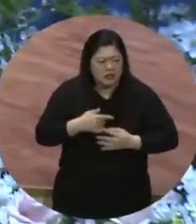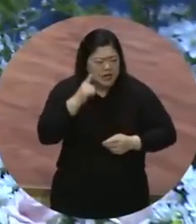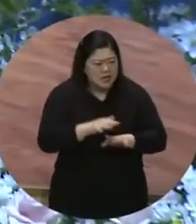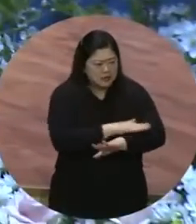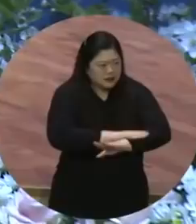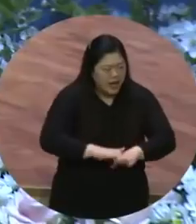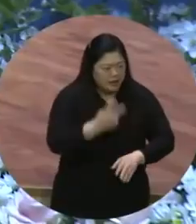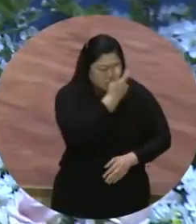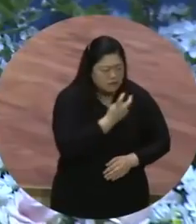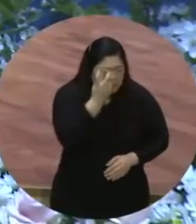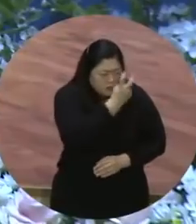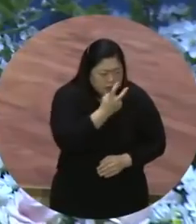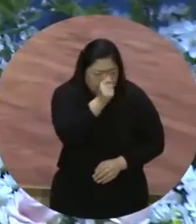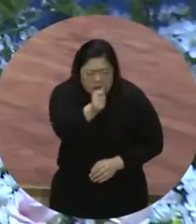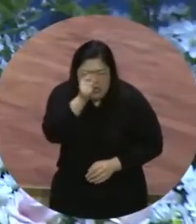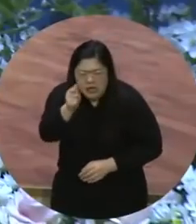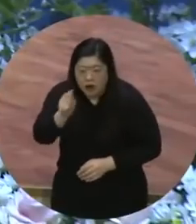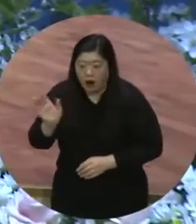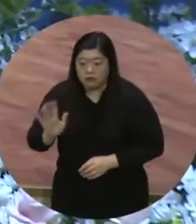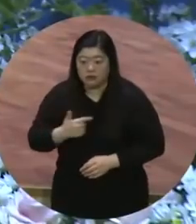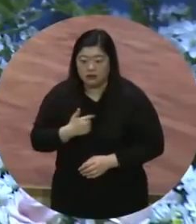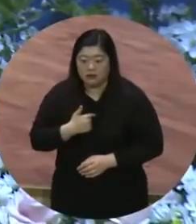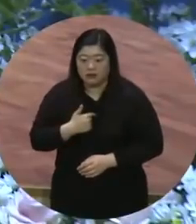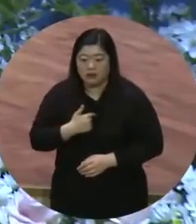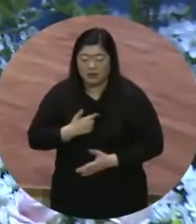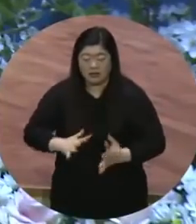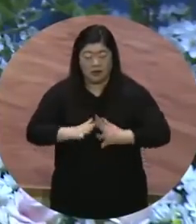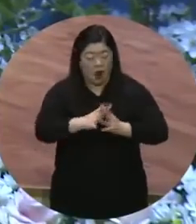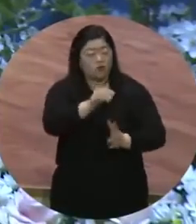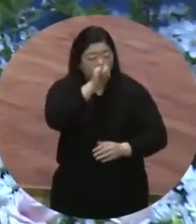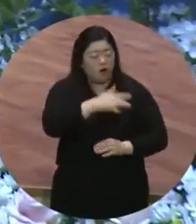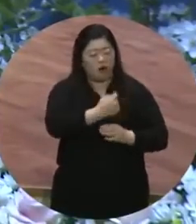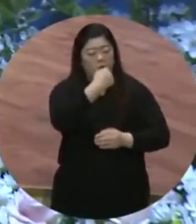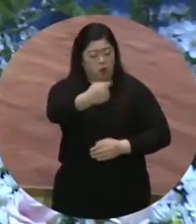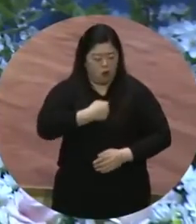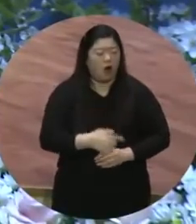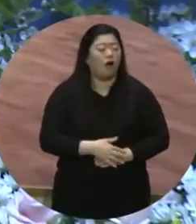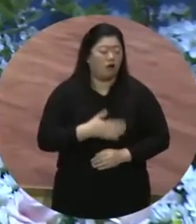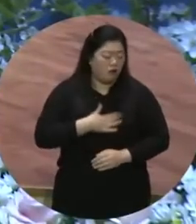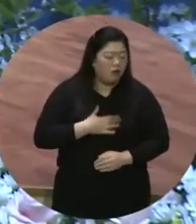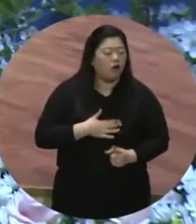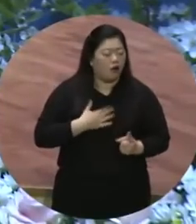방 다 해놨다 해서 쓱 처음 가봤어요. 안 가요.